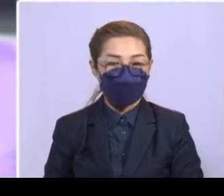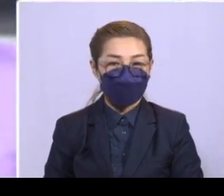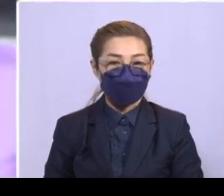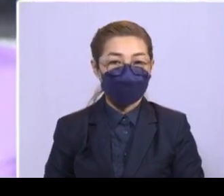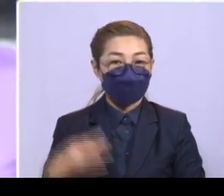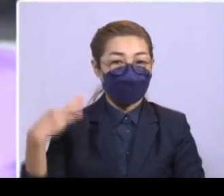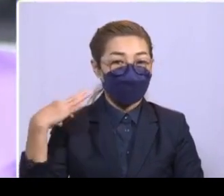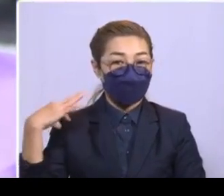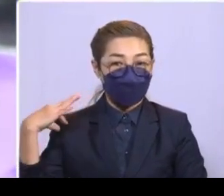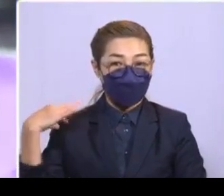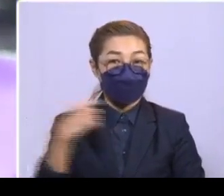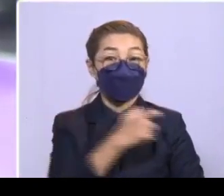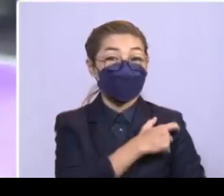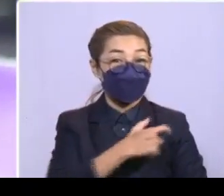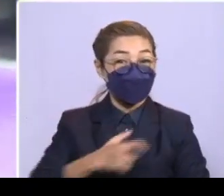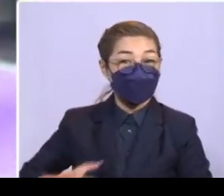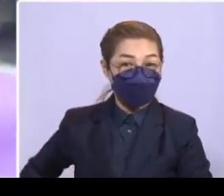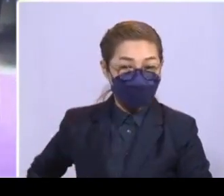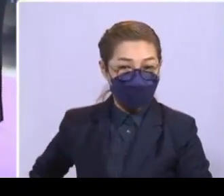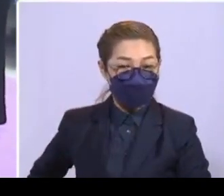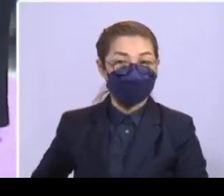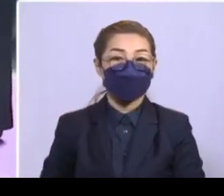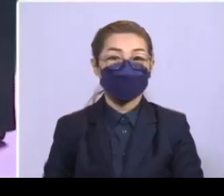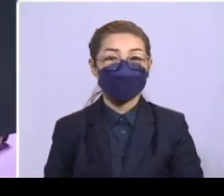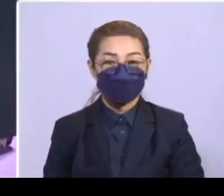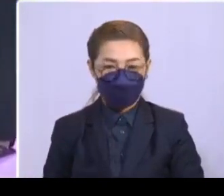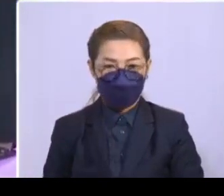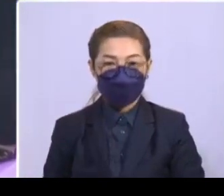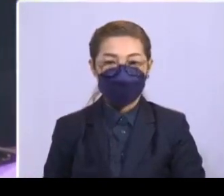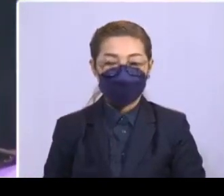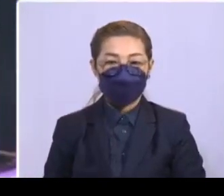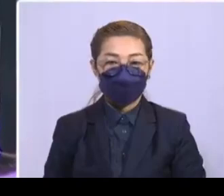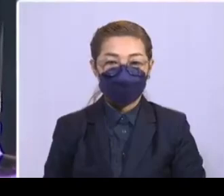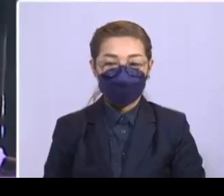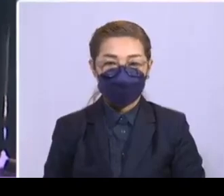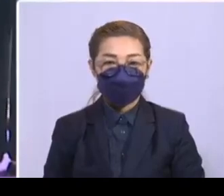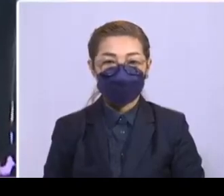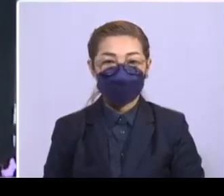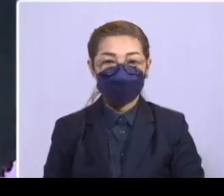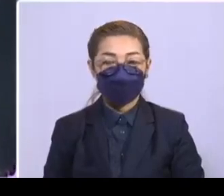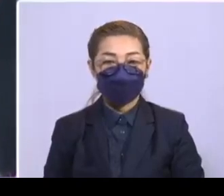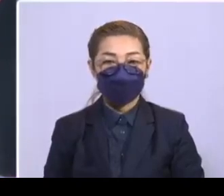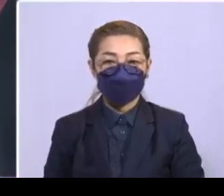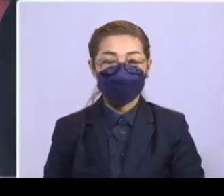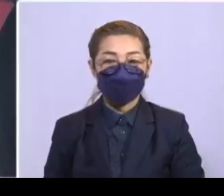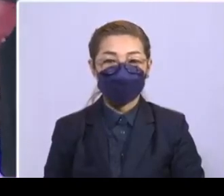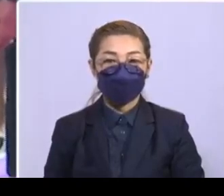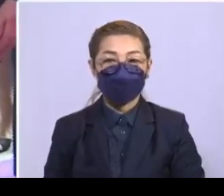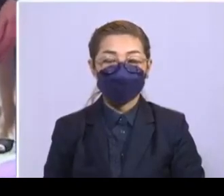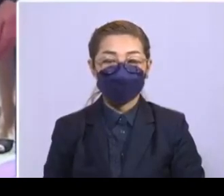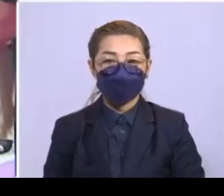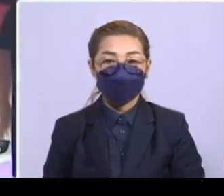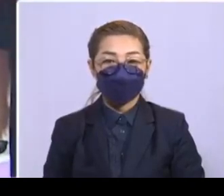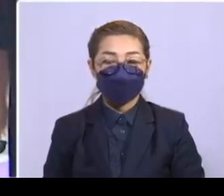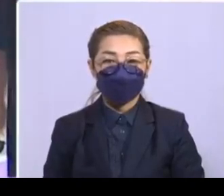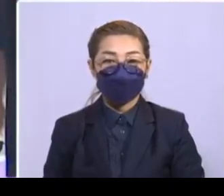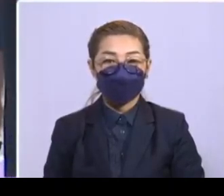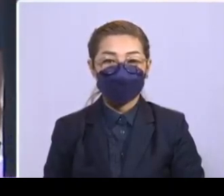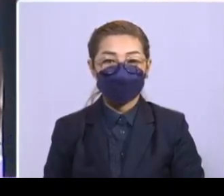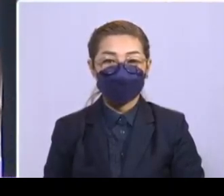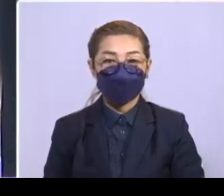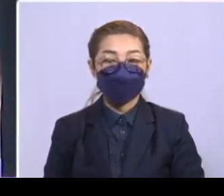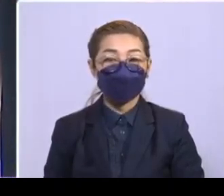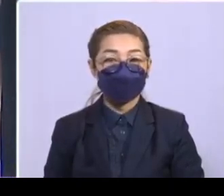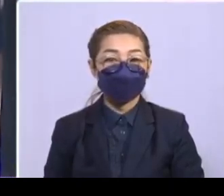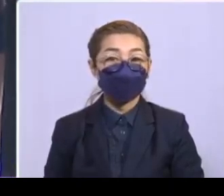ศิริพัฒน์มหาวัชระราชธิดาสมเด็จพระเจ้าลูกเธอเจ้าฟ้าสิริวัณณวรีนารีรัตนราชกัญญาคุณกัญญาสมเด็จพระเจ้าลูกยา